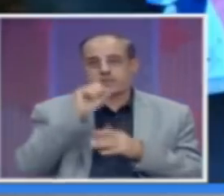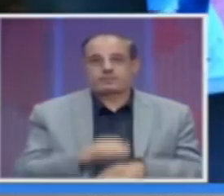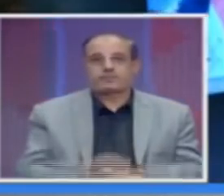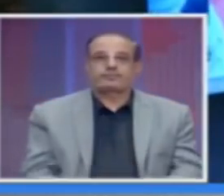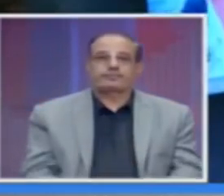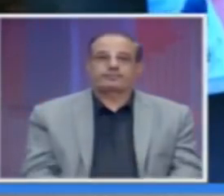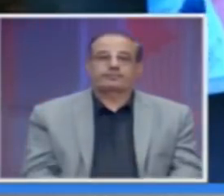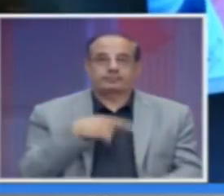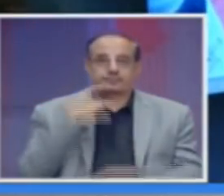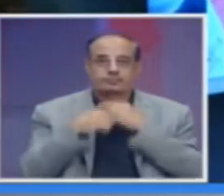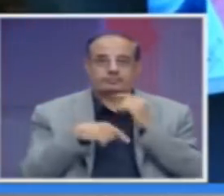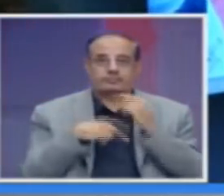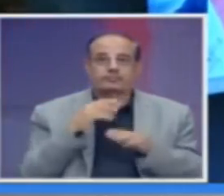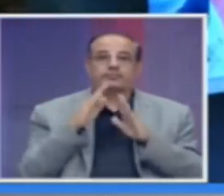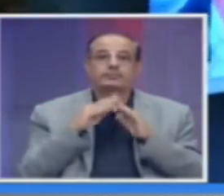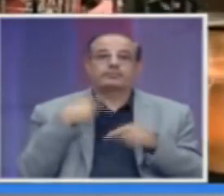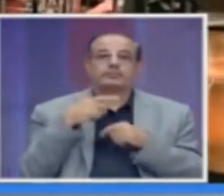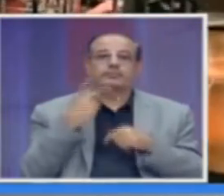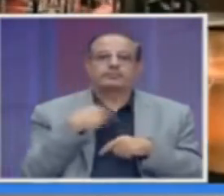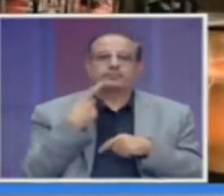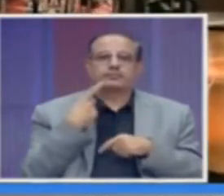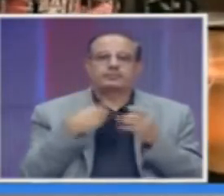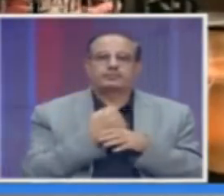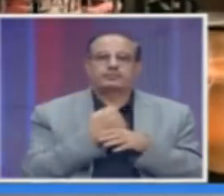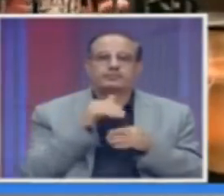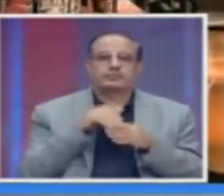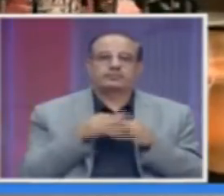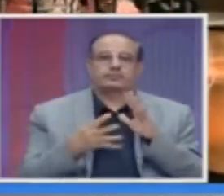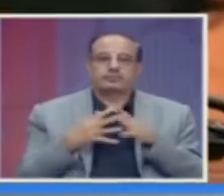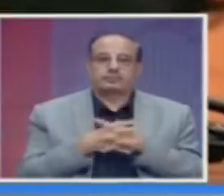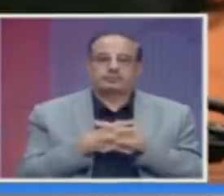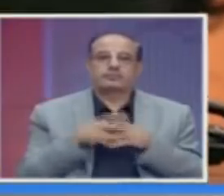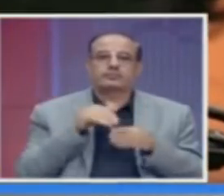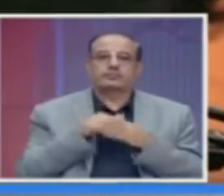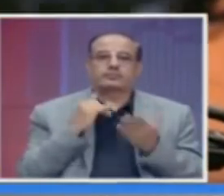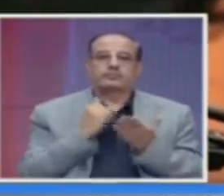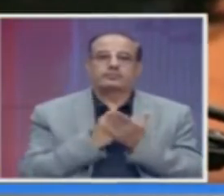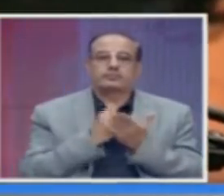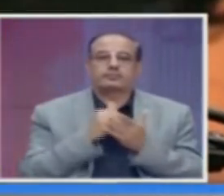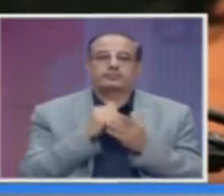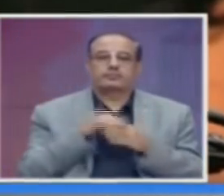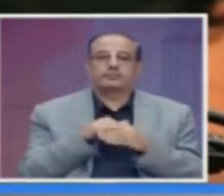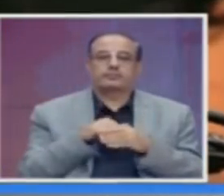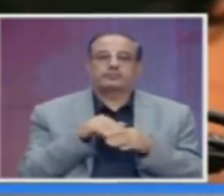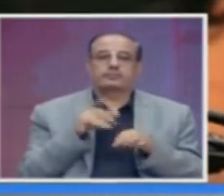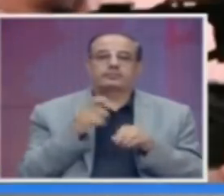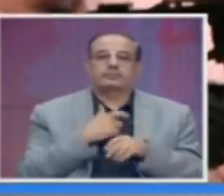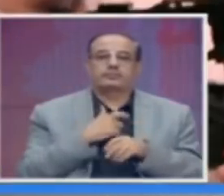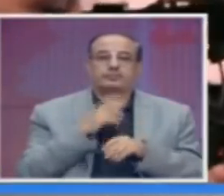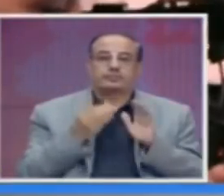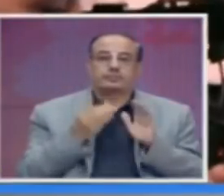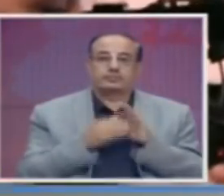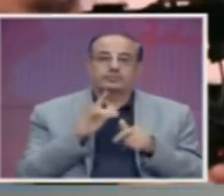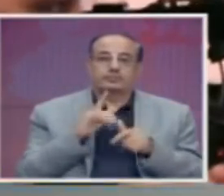الخارج. وهكذا يخط المصريون بالخارج سطرا جديدا في مشاركتهم في استحقاقات وطنهم الانتخابيه والنيابيه،